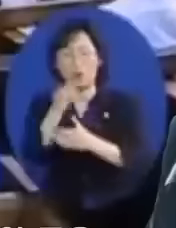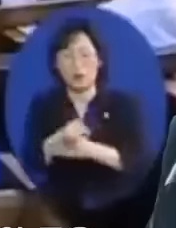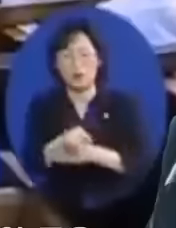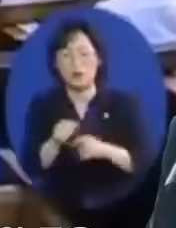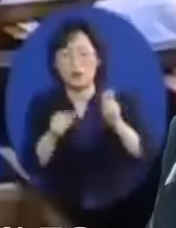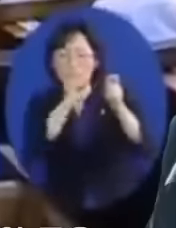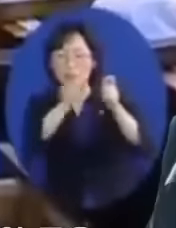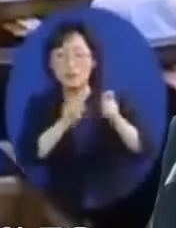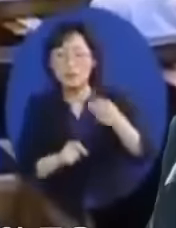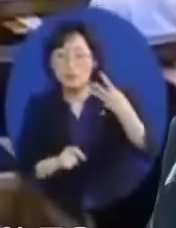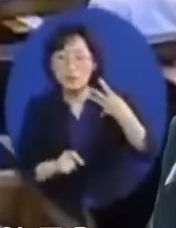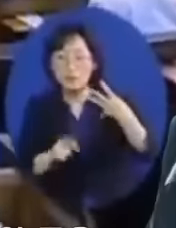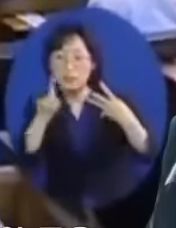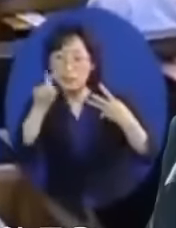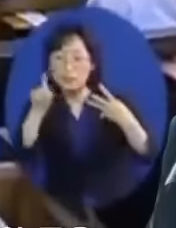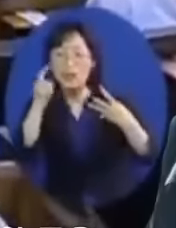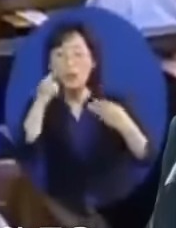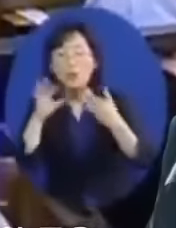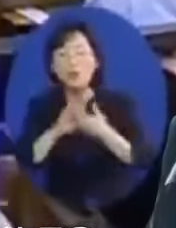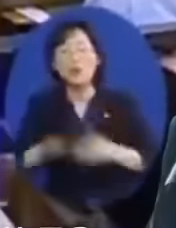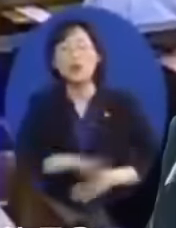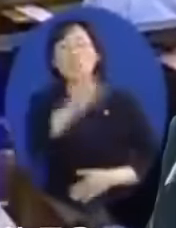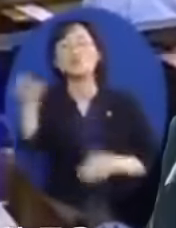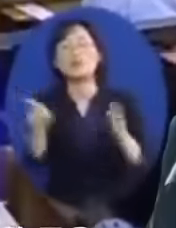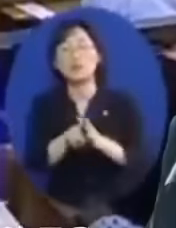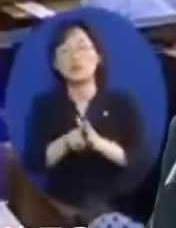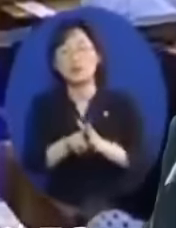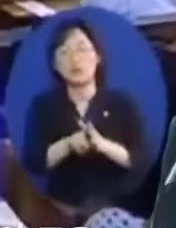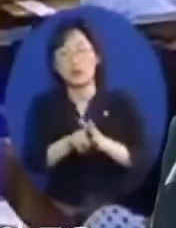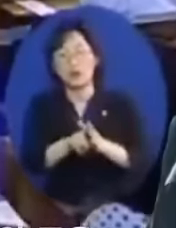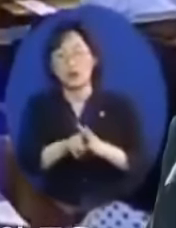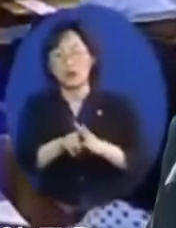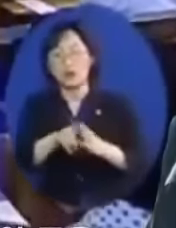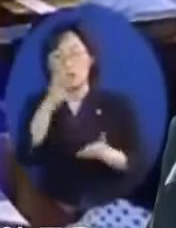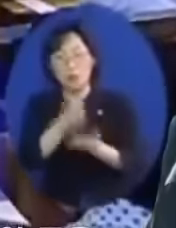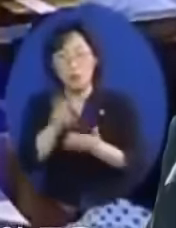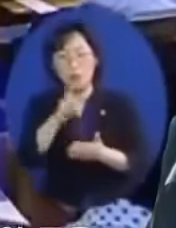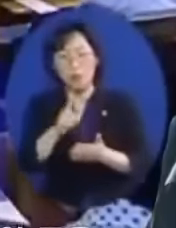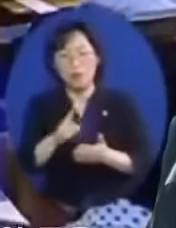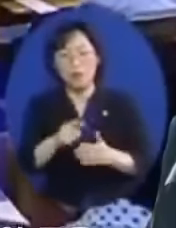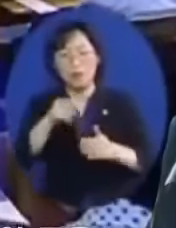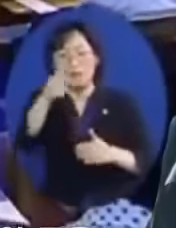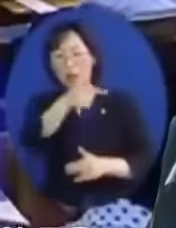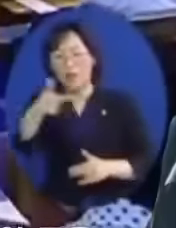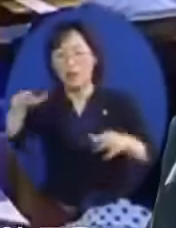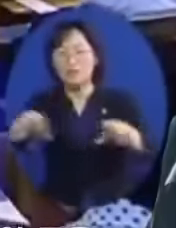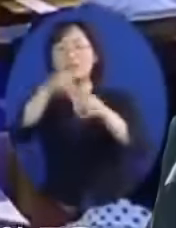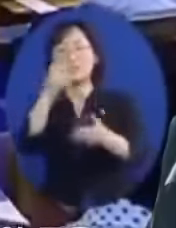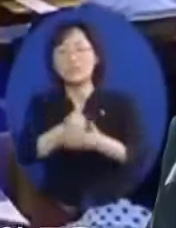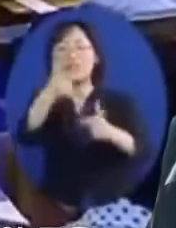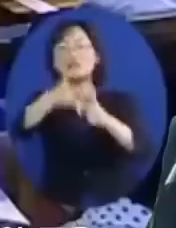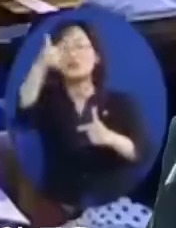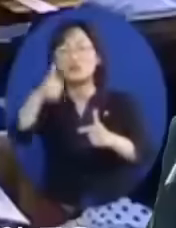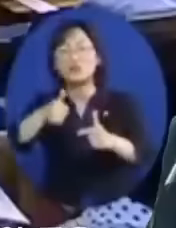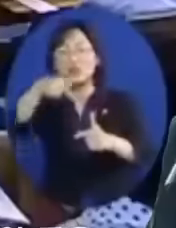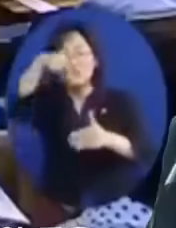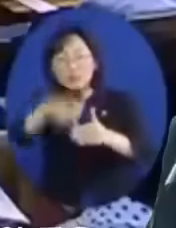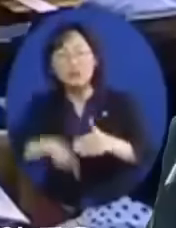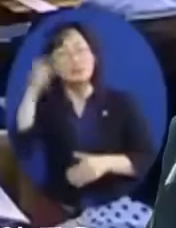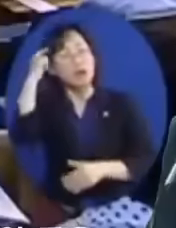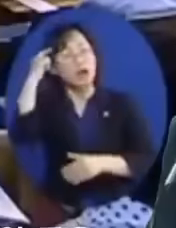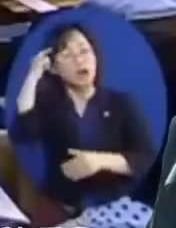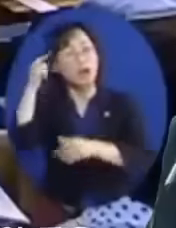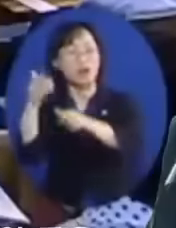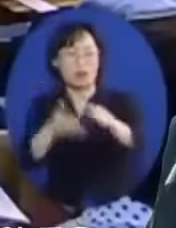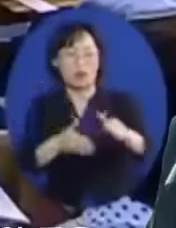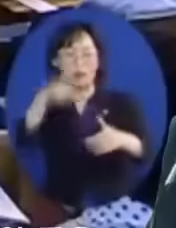마음속에 받아들여야 되는 것입니다. 우리가 믿는 도리의 사도이시며 대제사장이신 예수를 깊이 생각하라. 깊이 예수님을